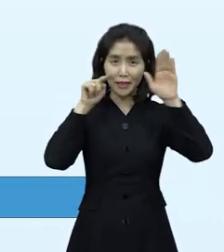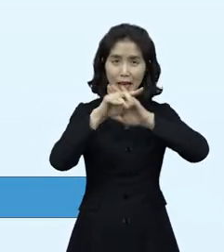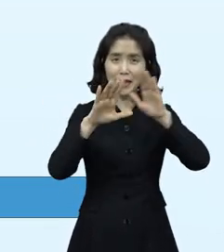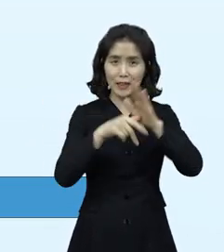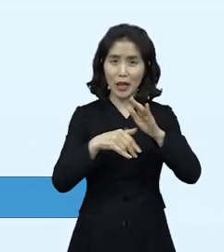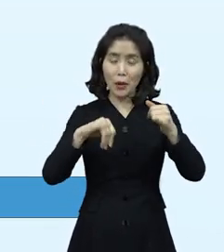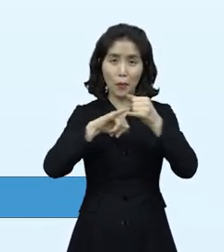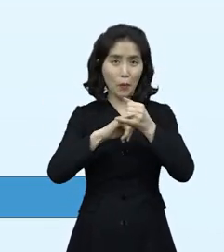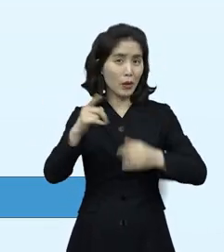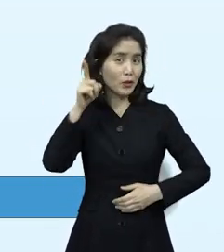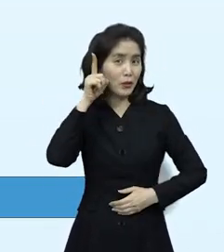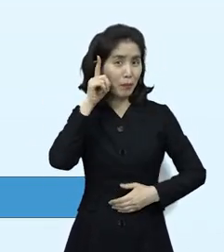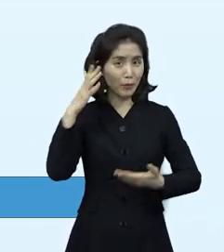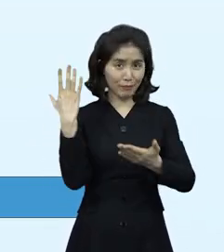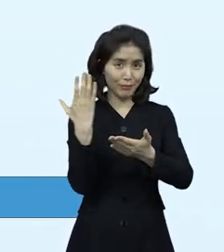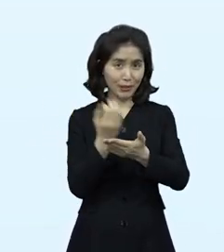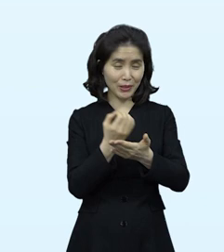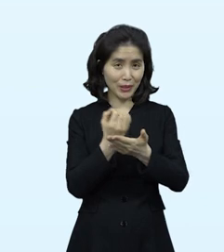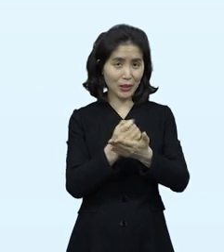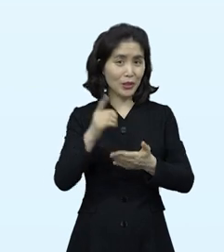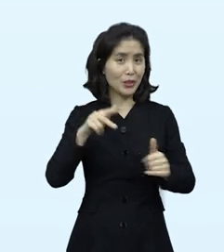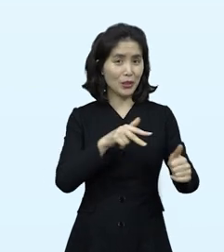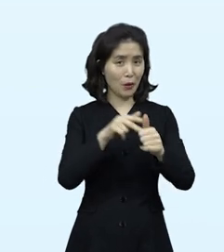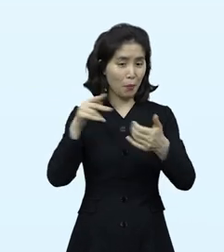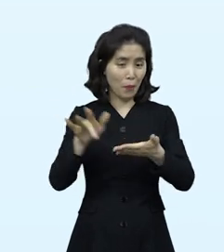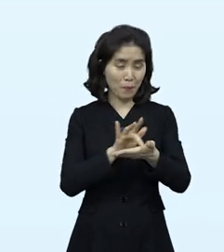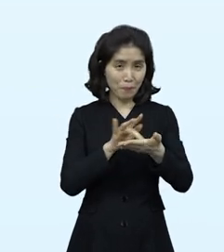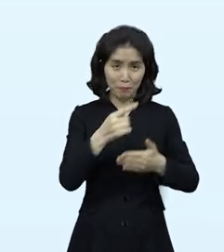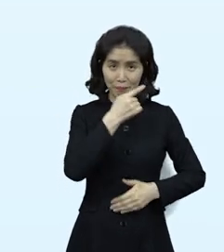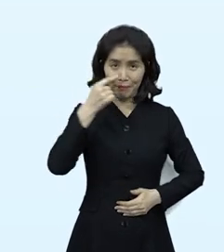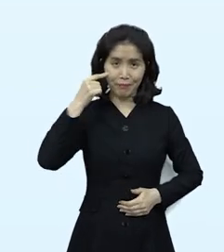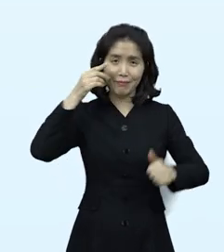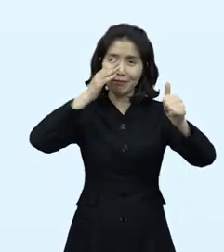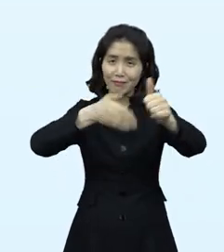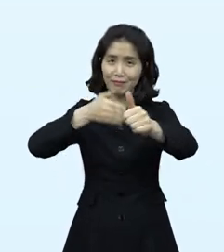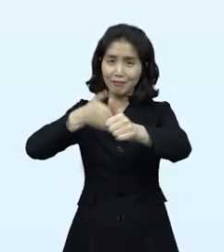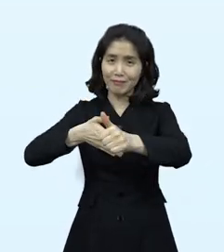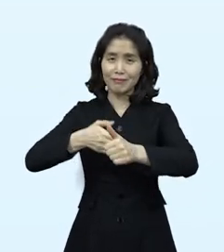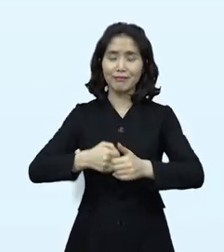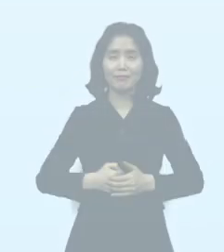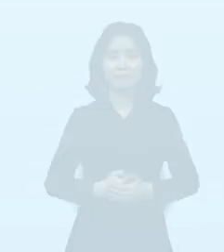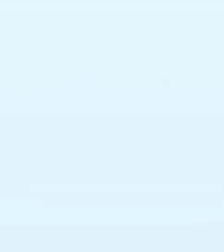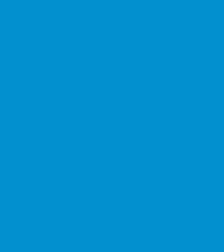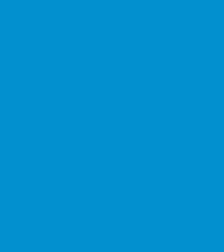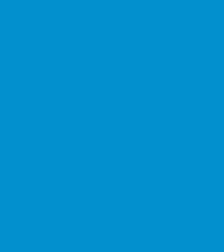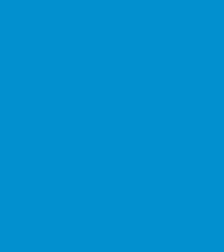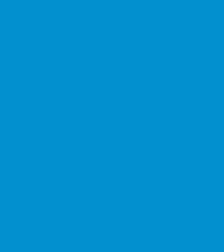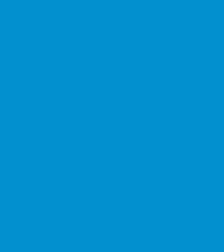여러분 올해부터 킨텍스 가시게 되면 네 아시죠? 마이스온 하세요.